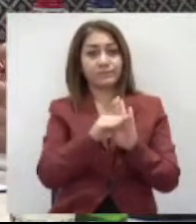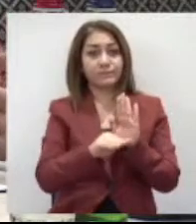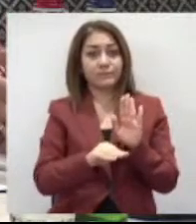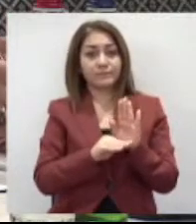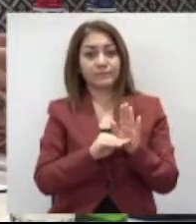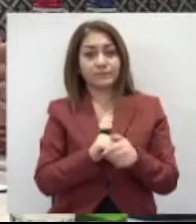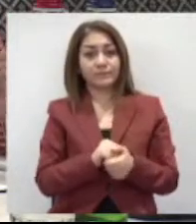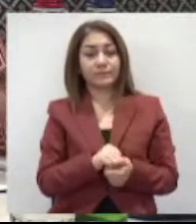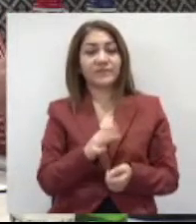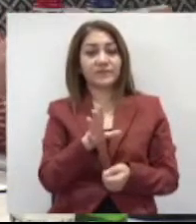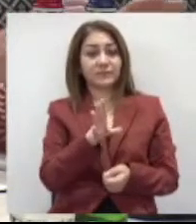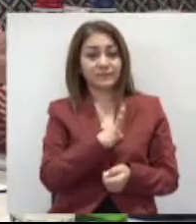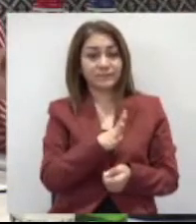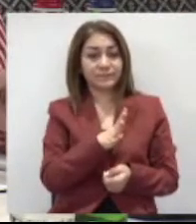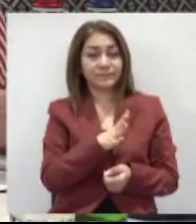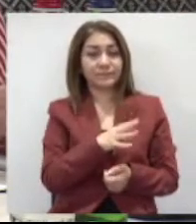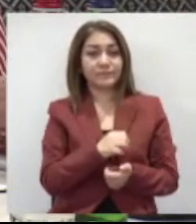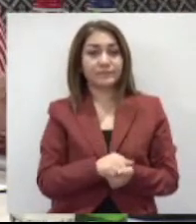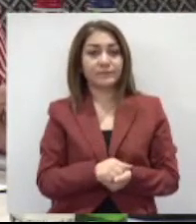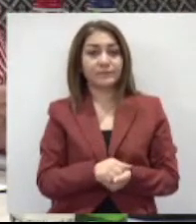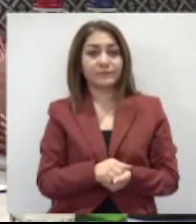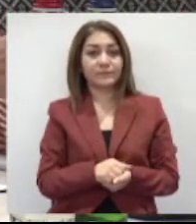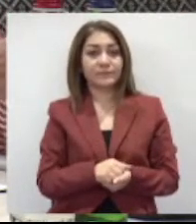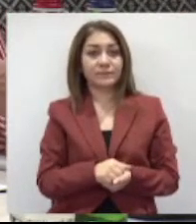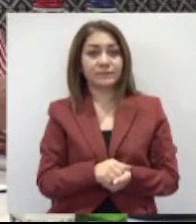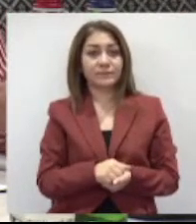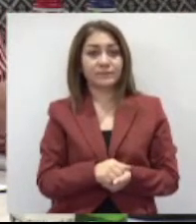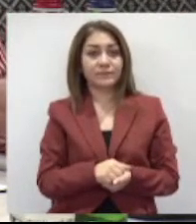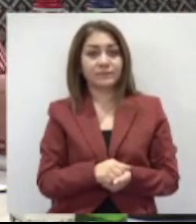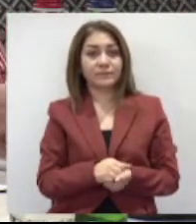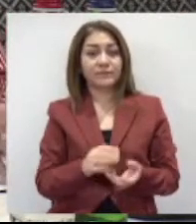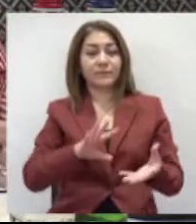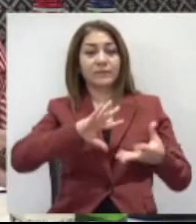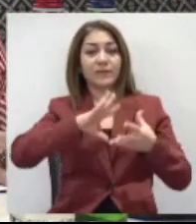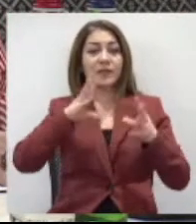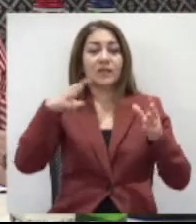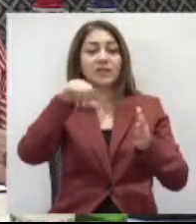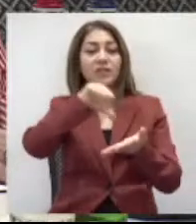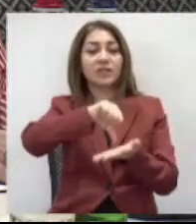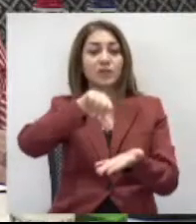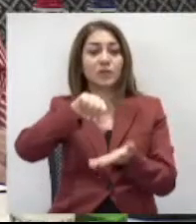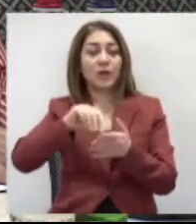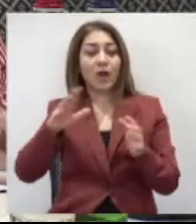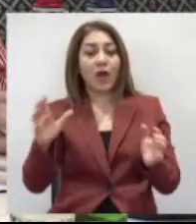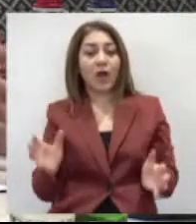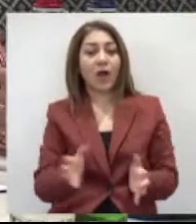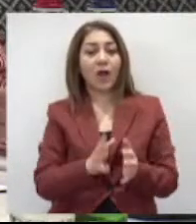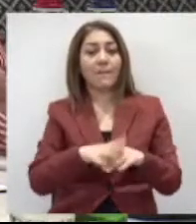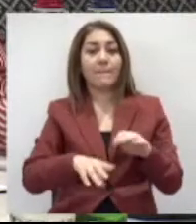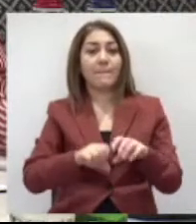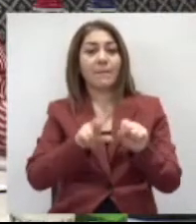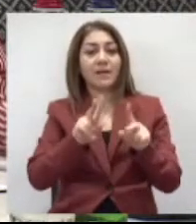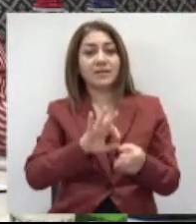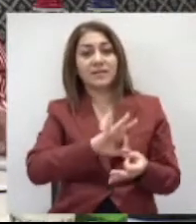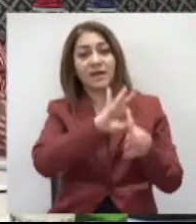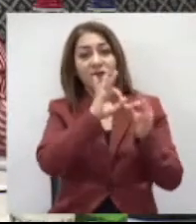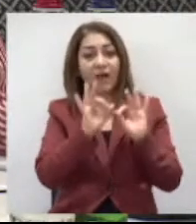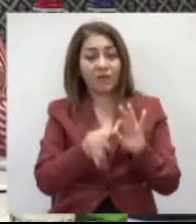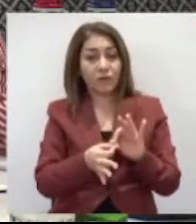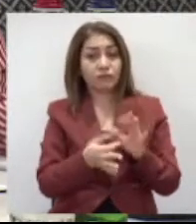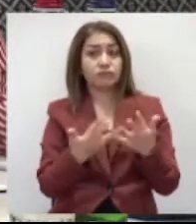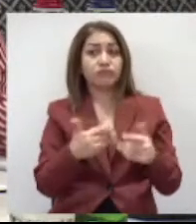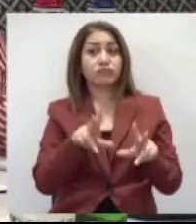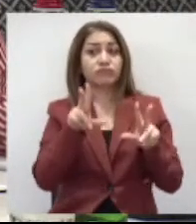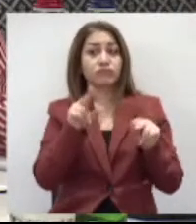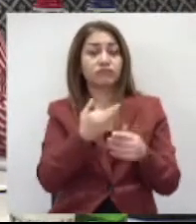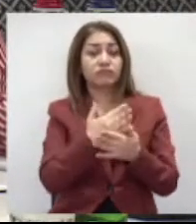չափանիշը եղել է ընդգրկունության ապահովումը, հնարավորինս մասնագիտորեն ձևակերպումներ տալը, եւ ինչպես արդեն նշեցի,